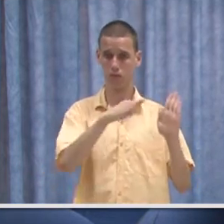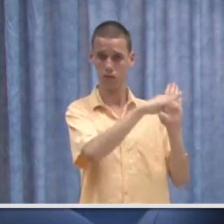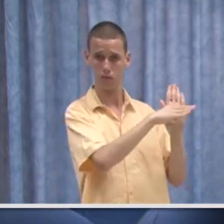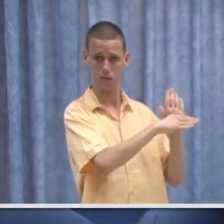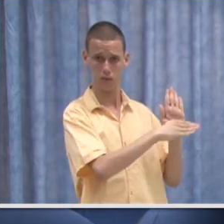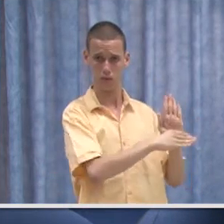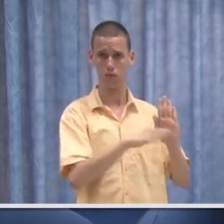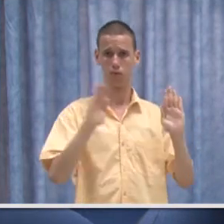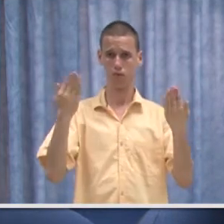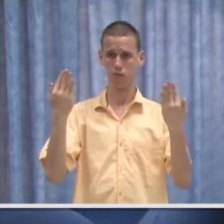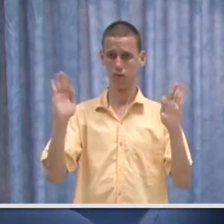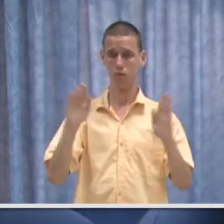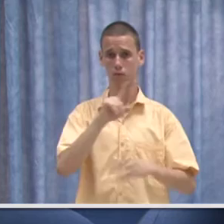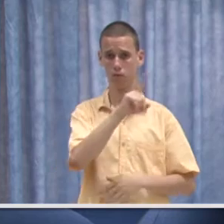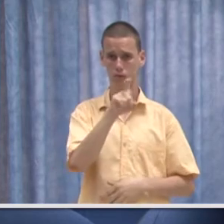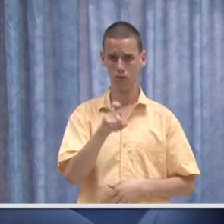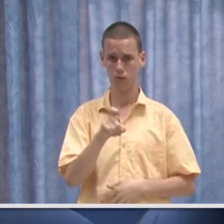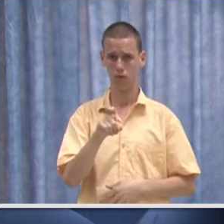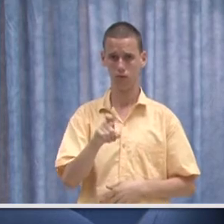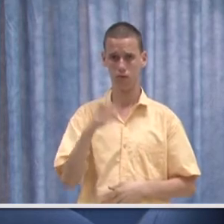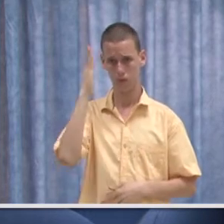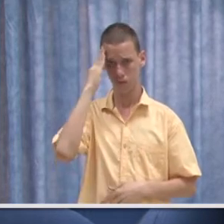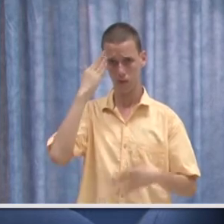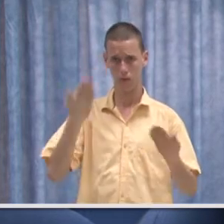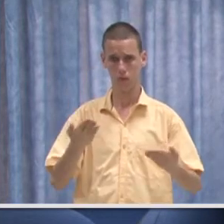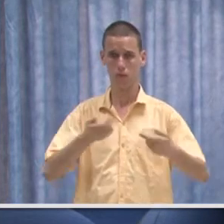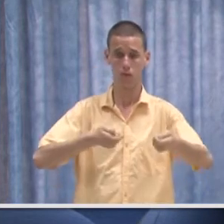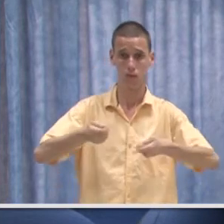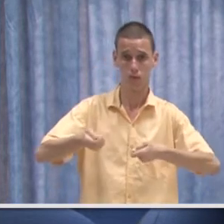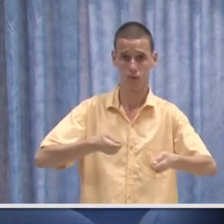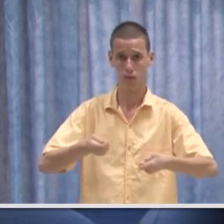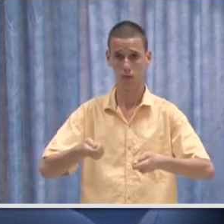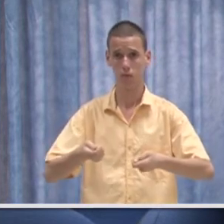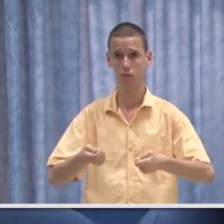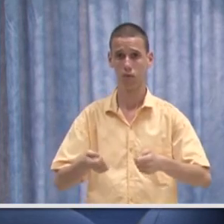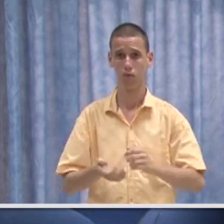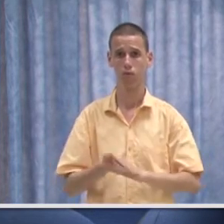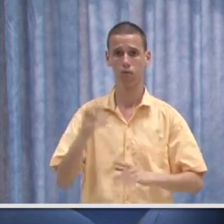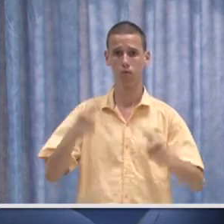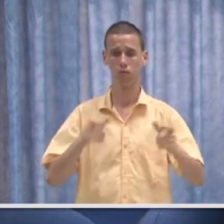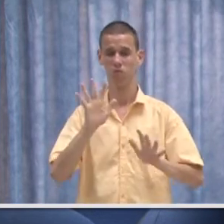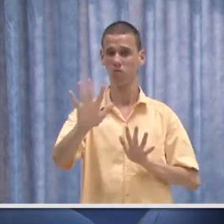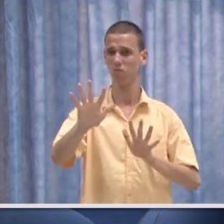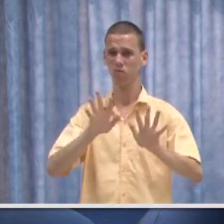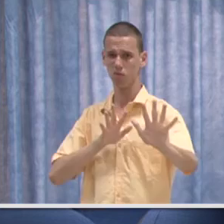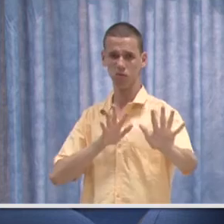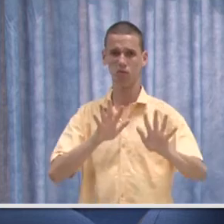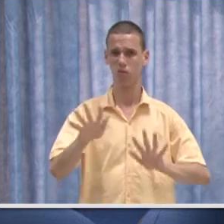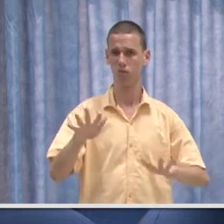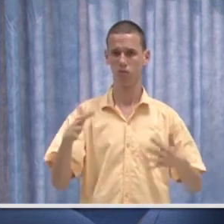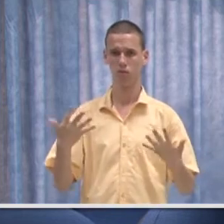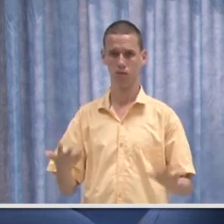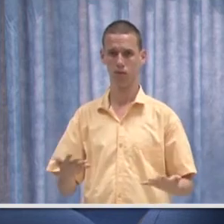si je suis posé mes contrôles, du monde, si je peux entrer dans toute la porte, puis sortir dans toute la porte, puis je dois entrer, je dois exit, qui est capable